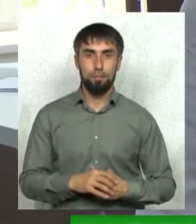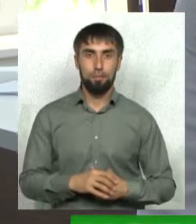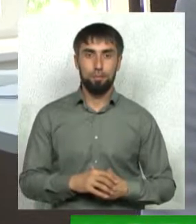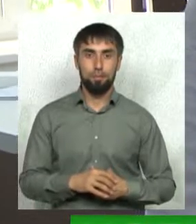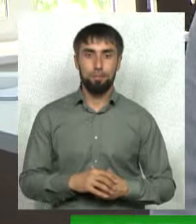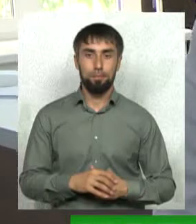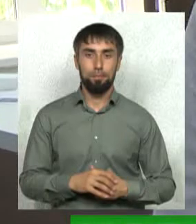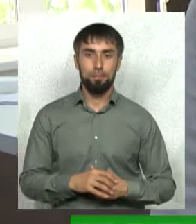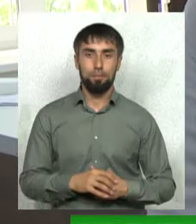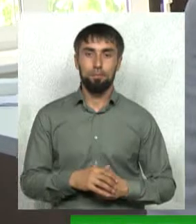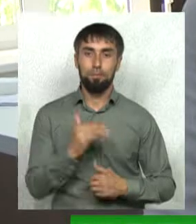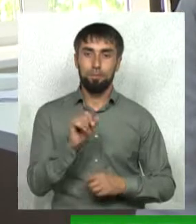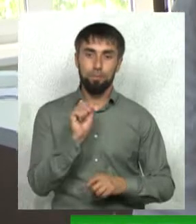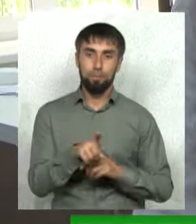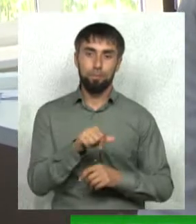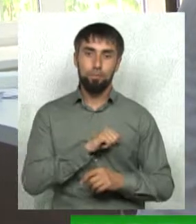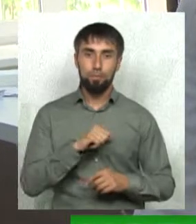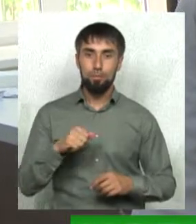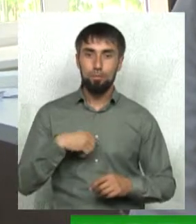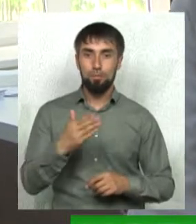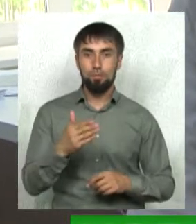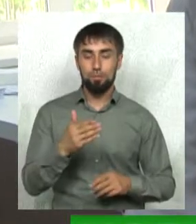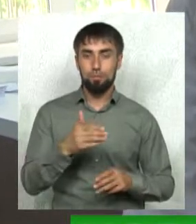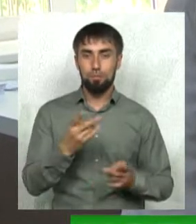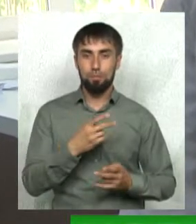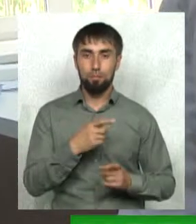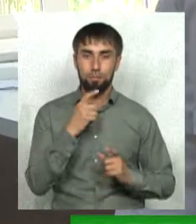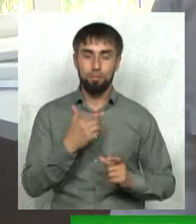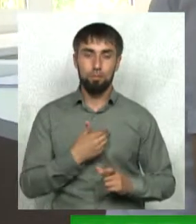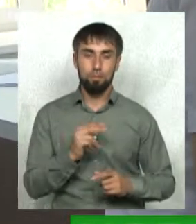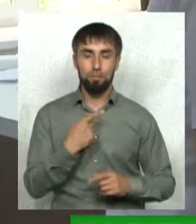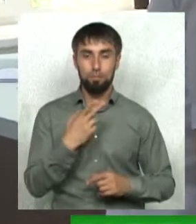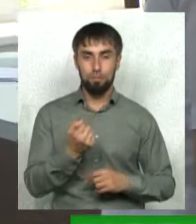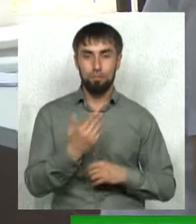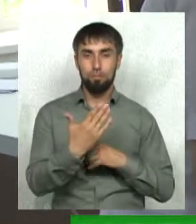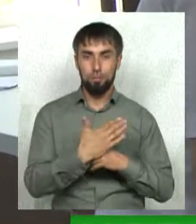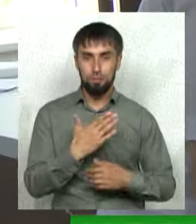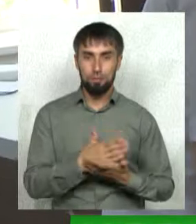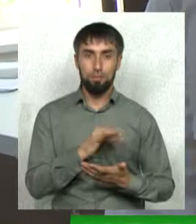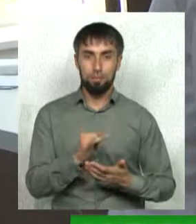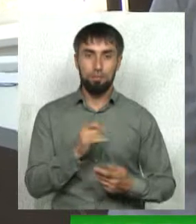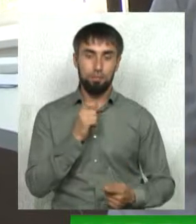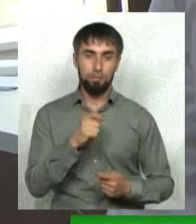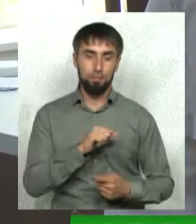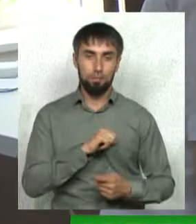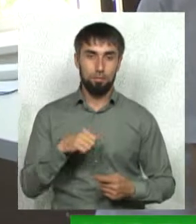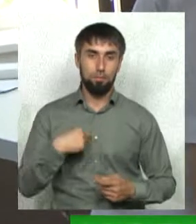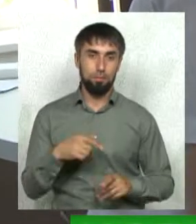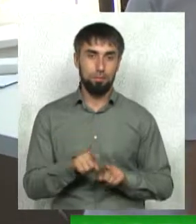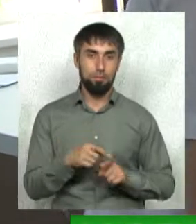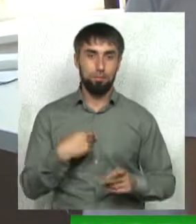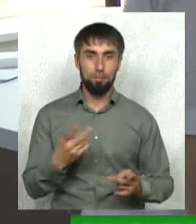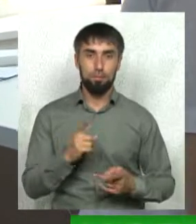Ах, ханзе, указание еще, они шелу, амили или мышли или еще? Нет, указание, лорли, шажи, лорли,